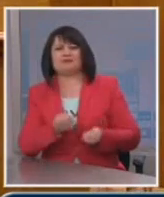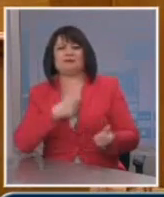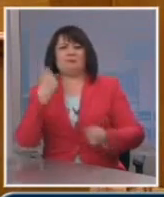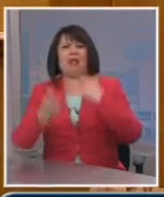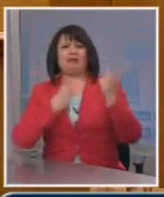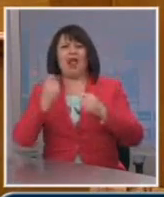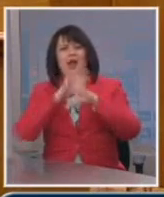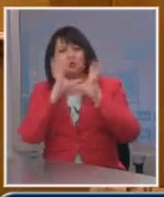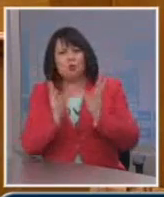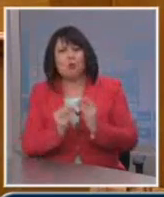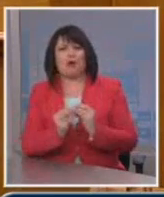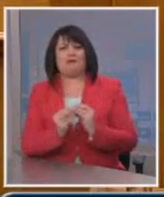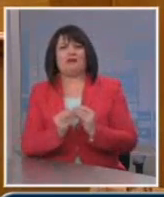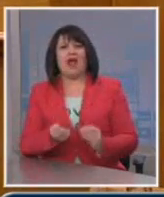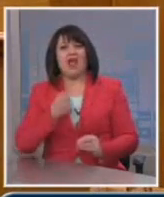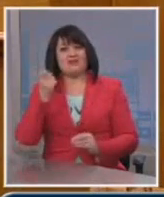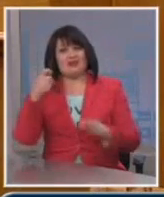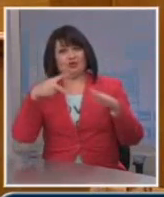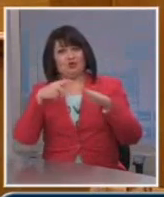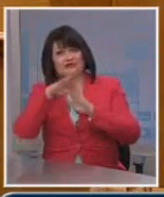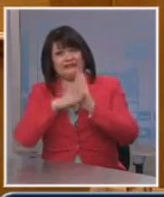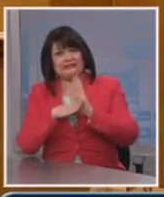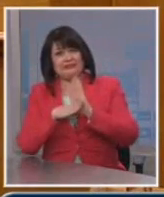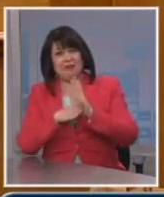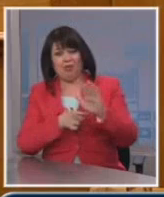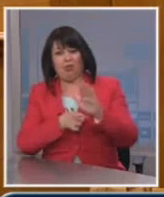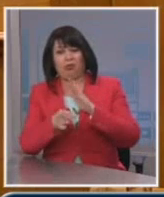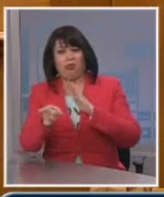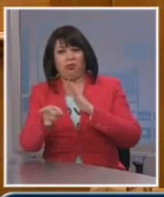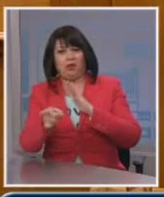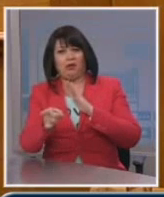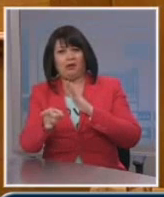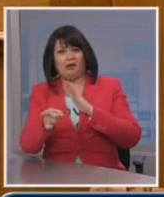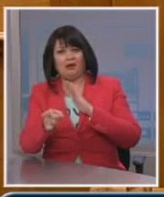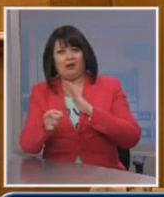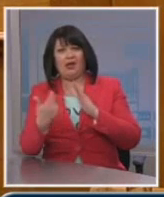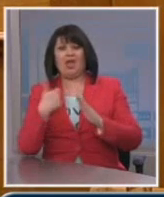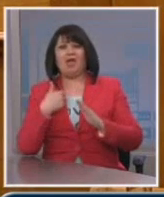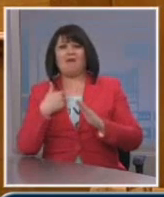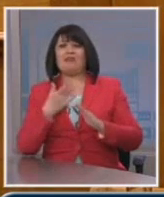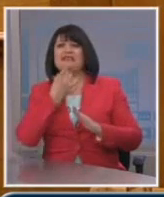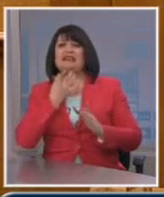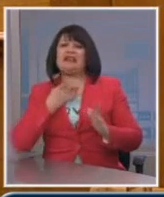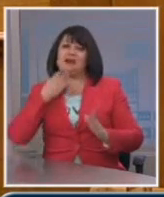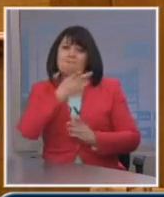και το ασφαλιστικό ξόκυλε, επειδή υπήρξε μια κυβέρνηση που είπε θα διαπραγματευτούμε σκληρά.